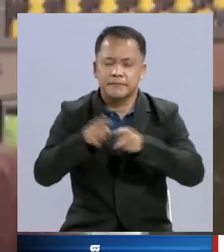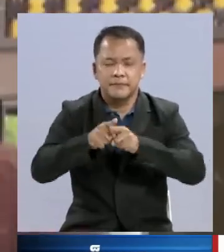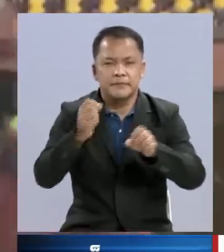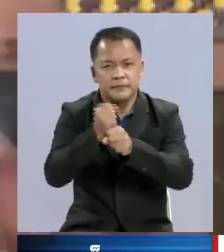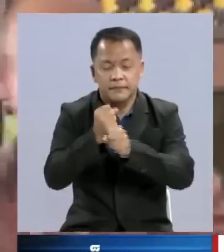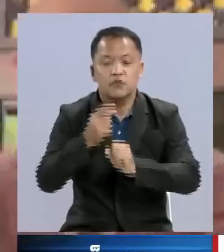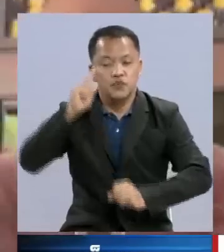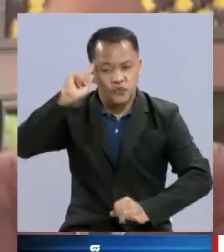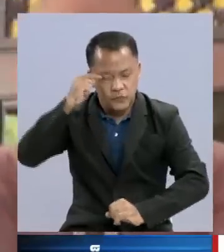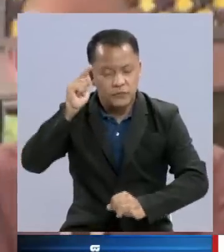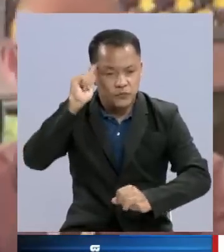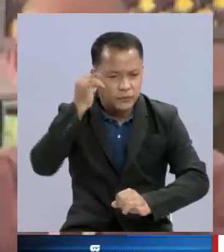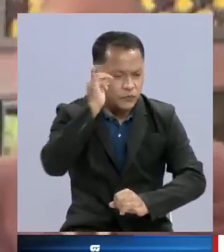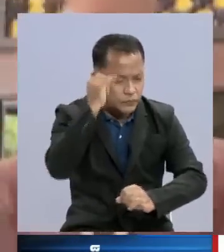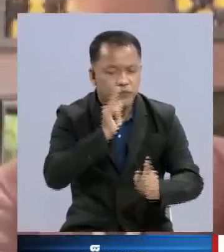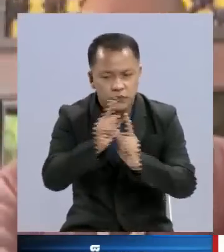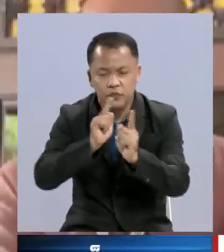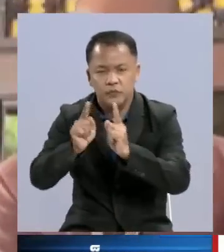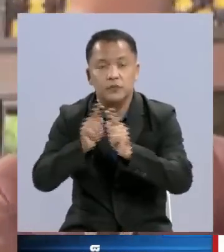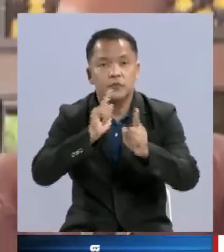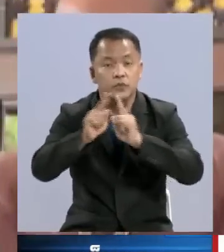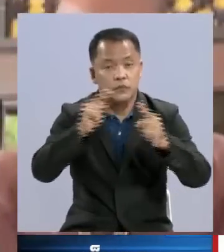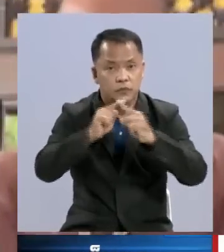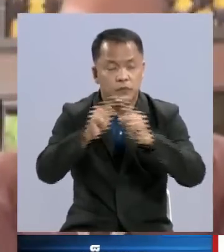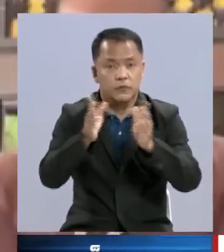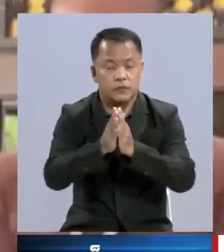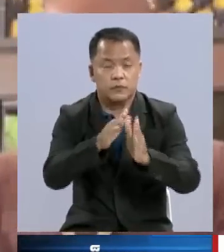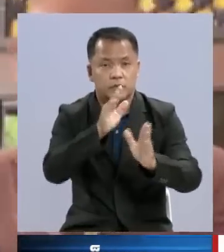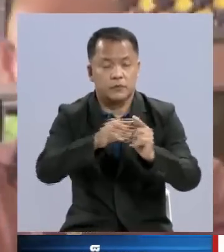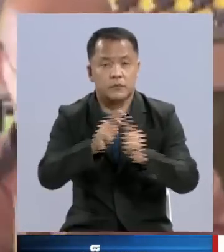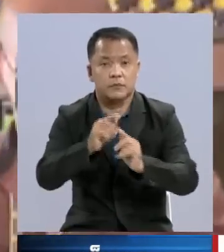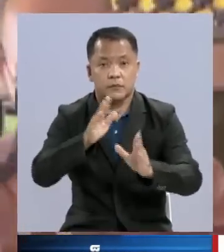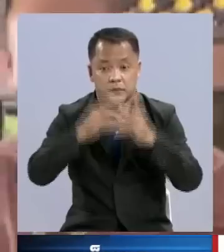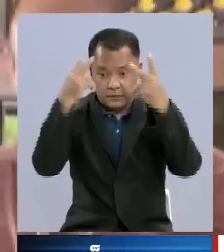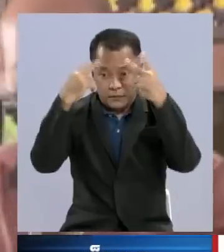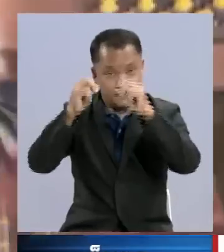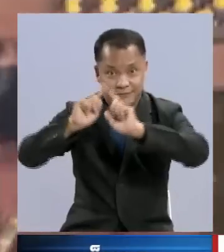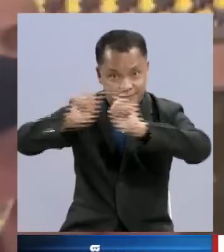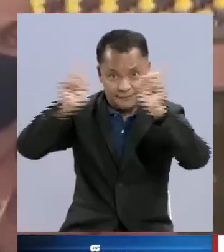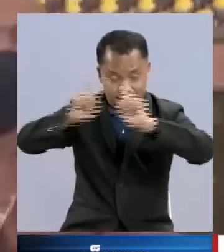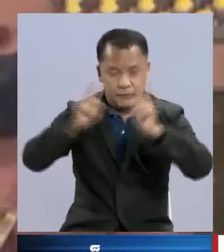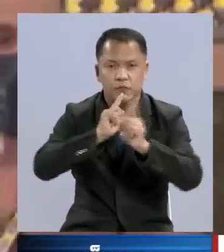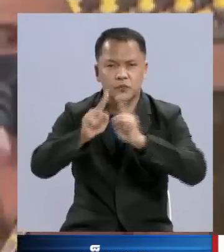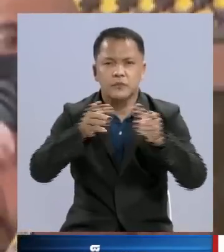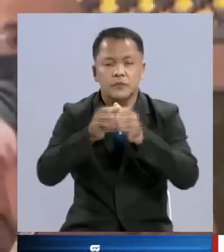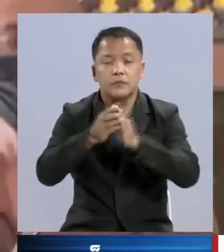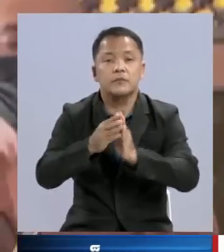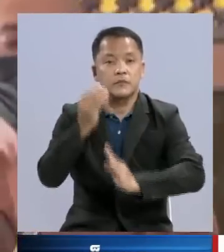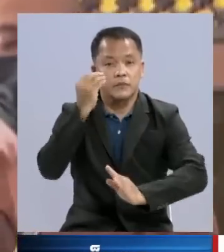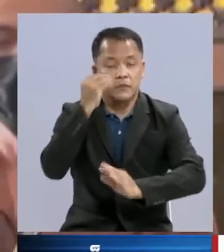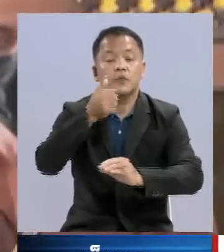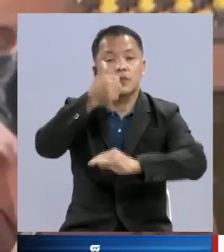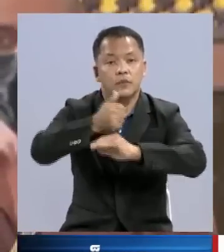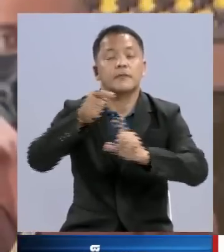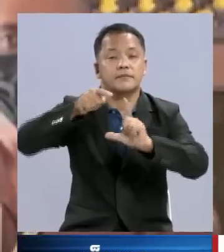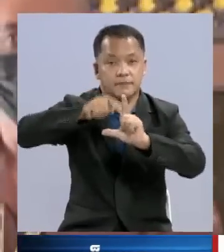ทำความรู้จักกันมากกว่าแล้วก็ไม่ได้คุยในฐานะที่คุณพิธาเป็นว่าที่นายกด้วยคุยในฐานะที่คุณพิธาเป็นหัวหน้า